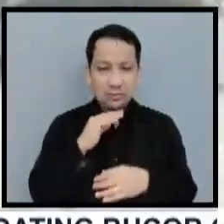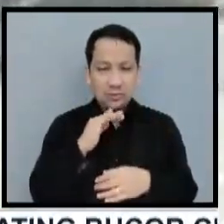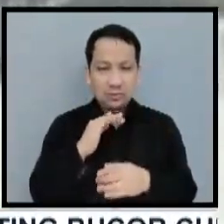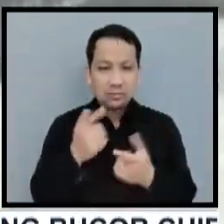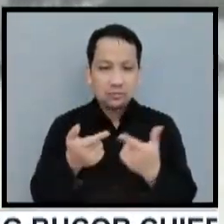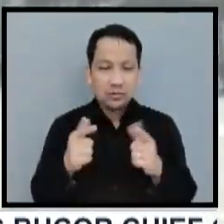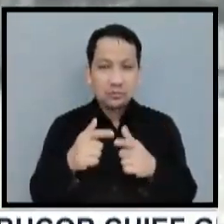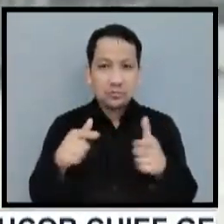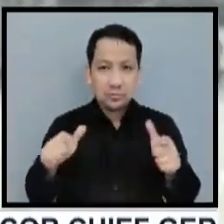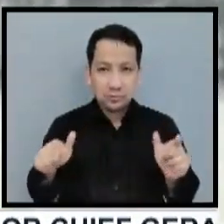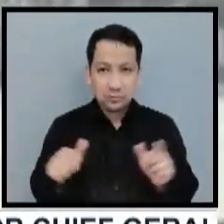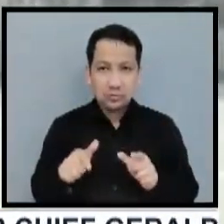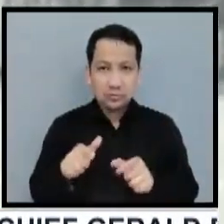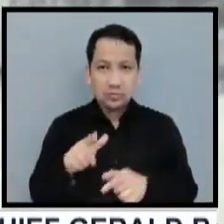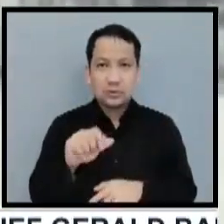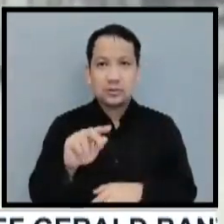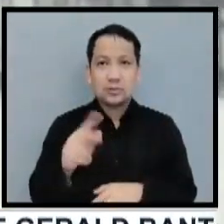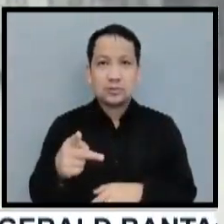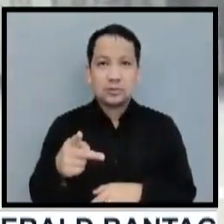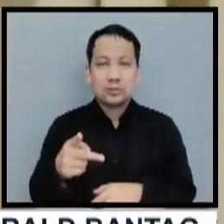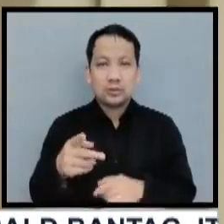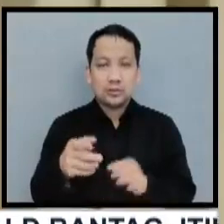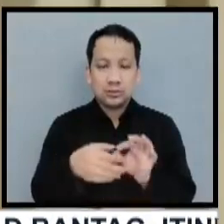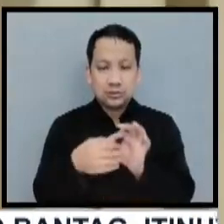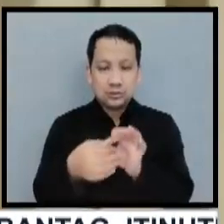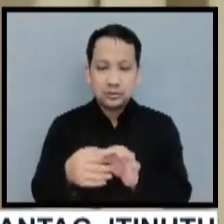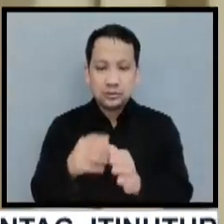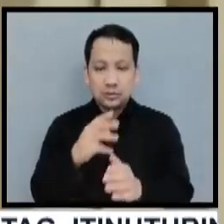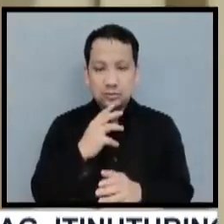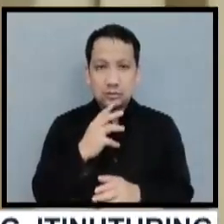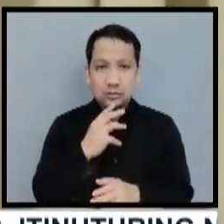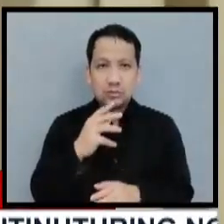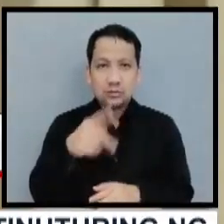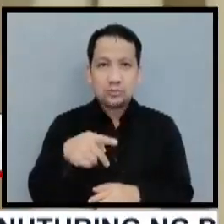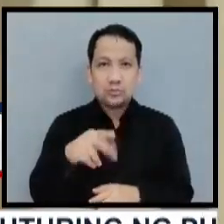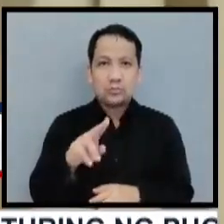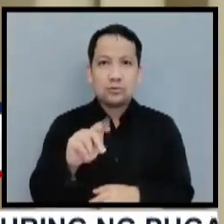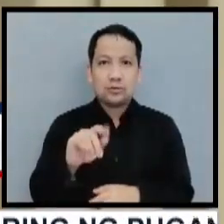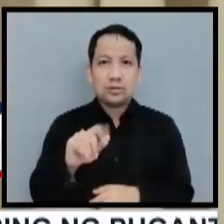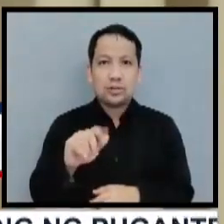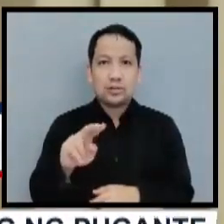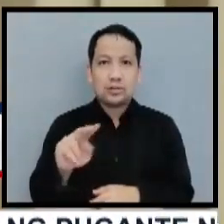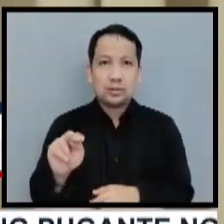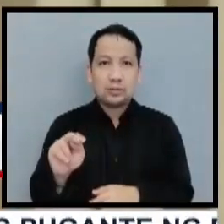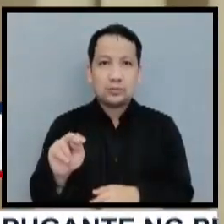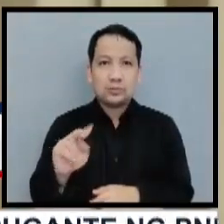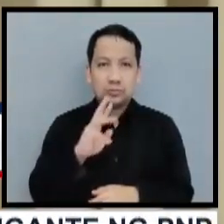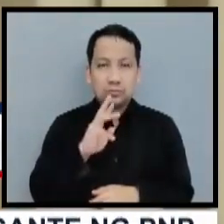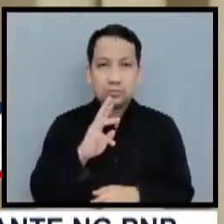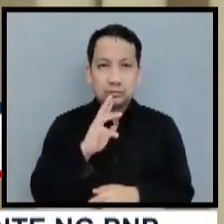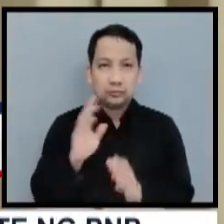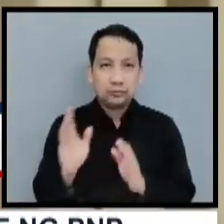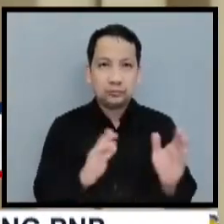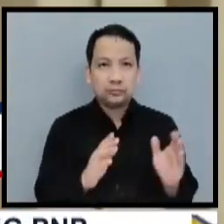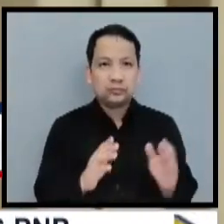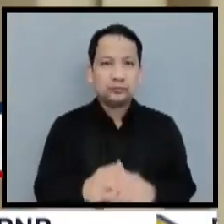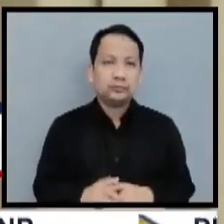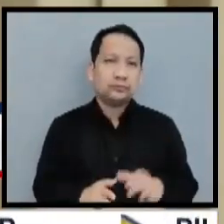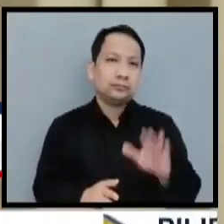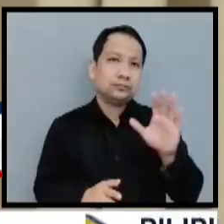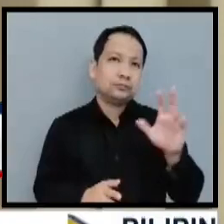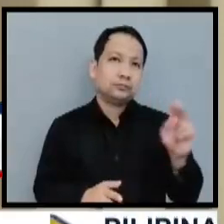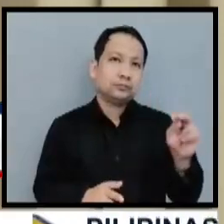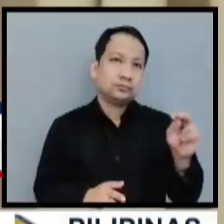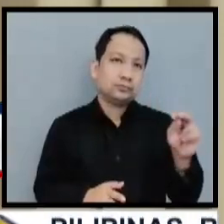ang produksyon ng tubig sa Putatan Water Treatment Plant. Yung 52 CMS mo na kung may sobra pa dun, papaabutin